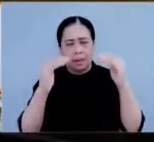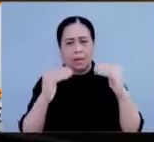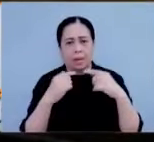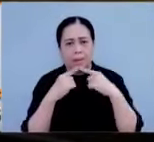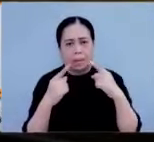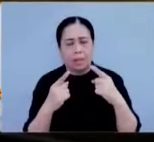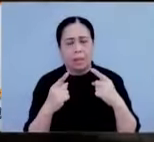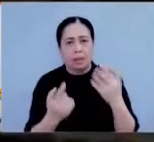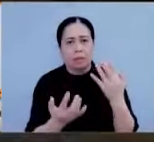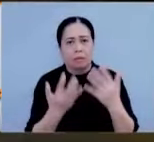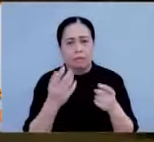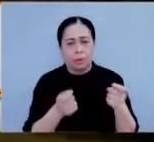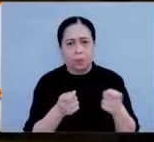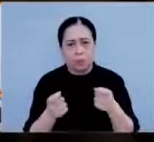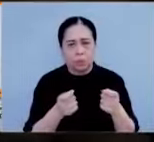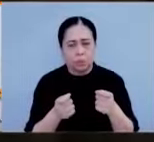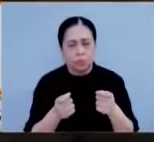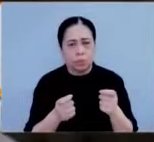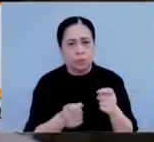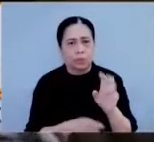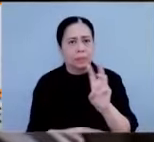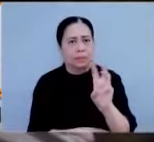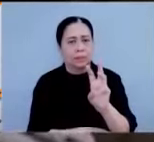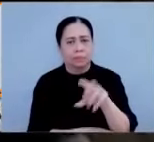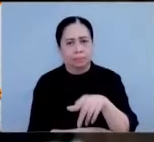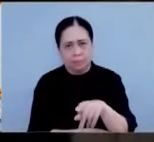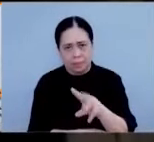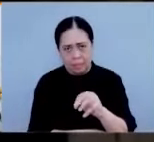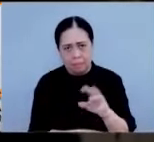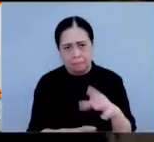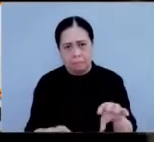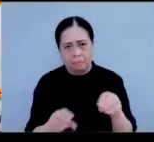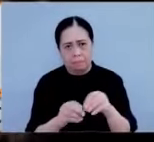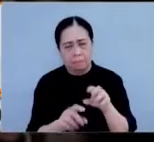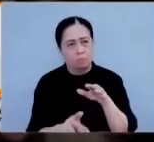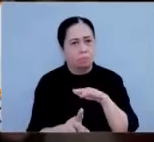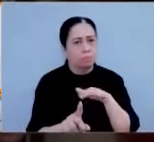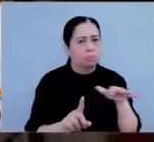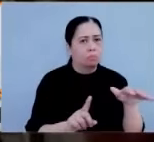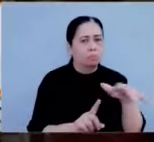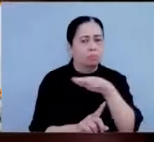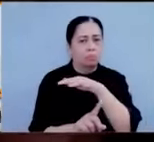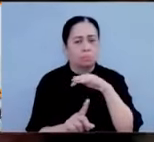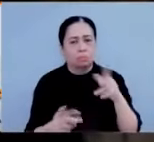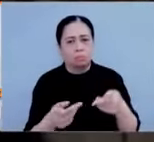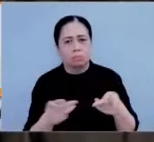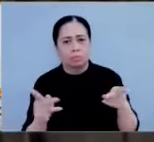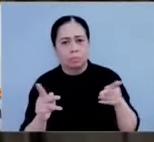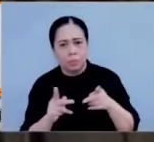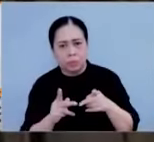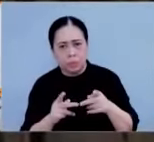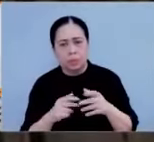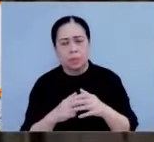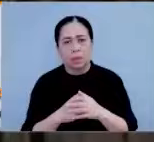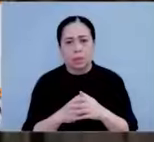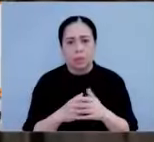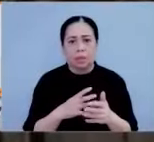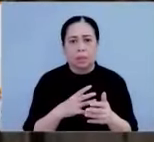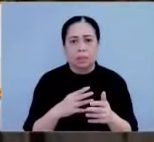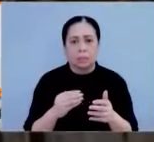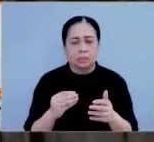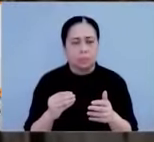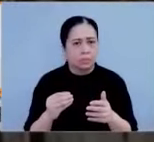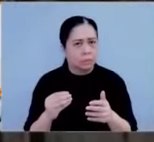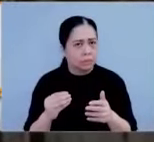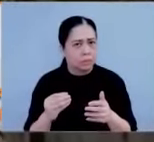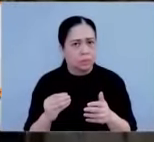under control pasado alas 6 ng gabi. Naikot natin ang lugar, Cheryl, at alam